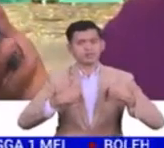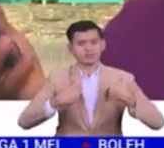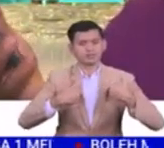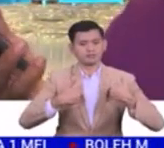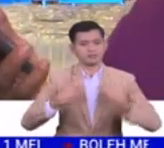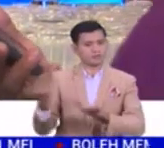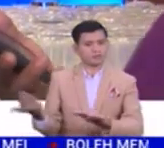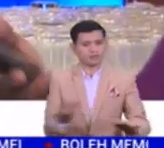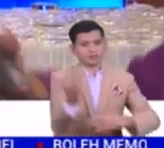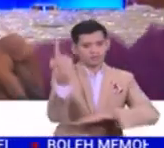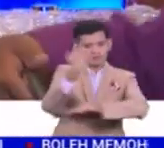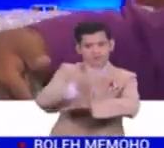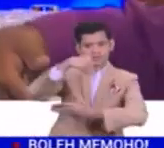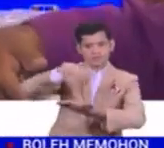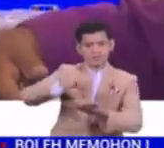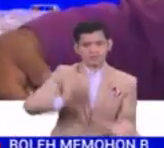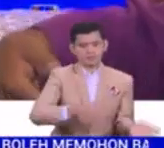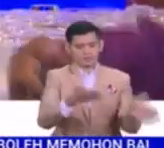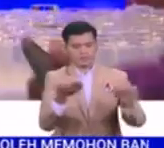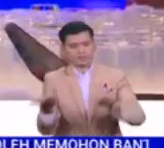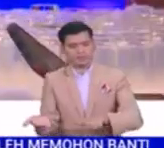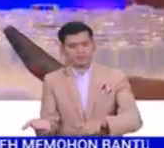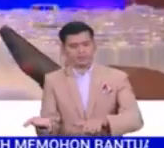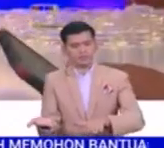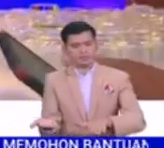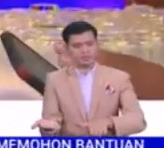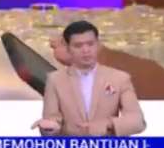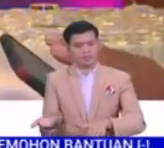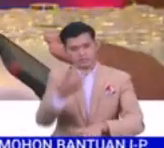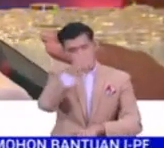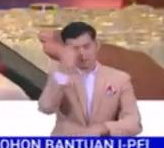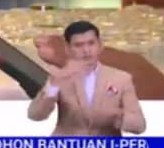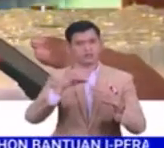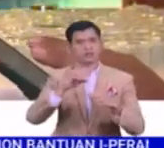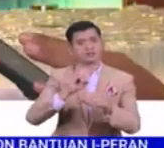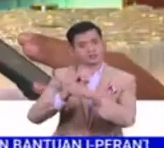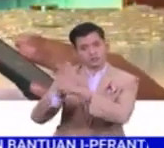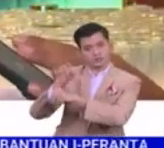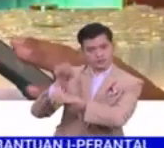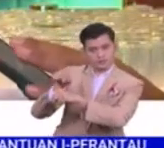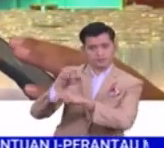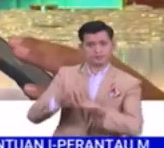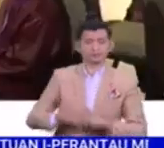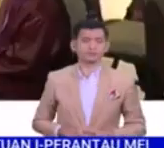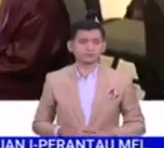ini yang kematian disebabkan COVID.